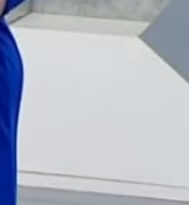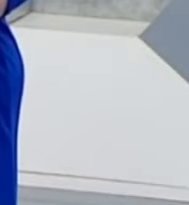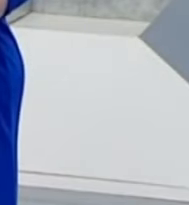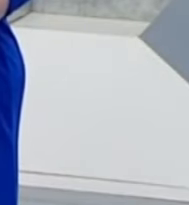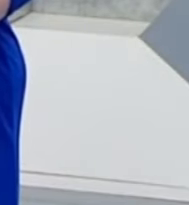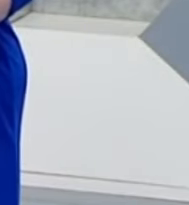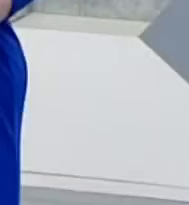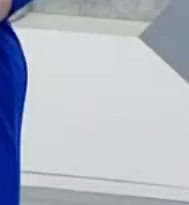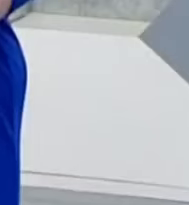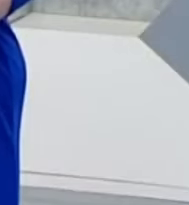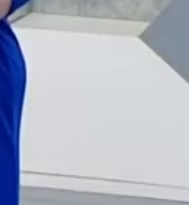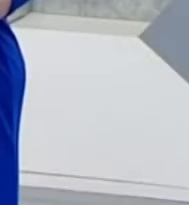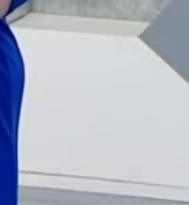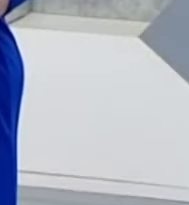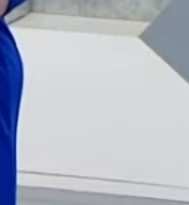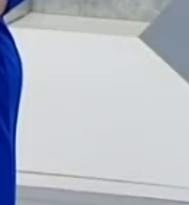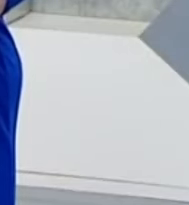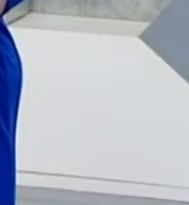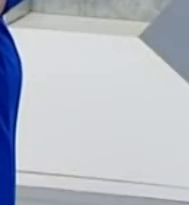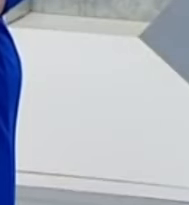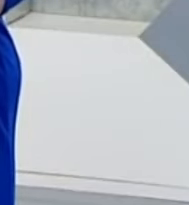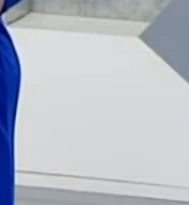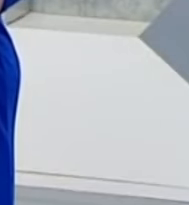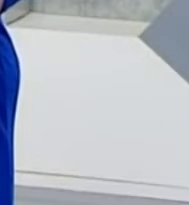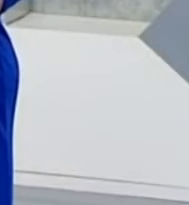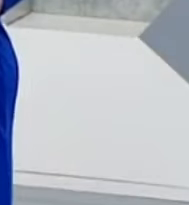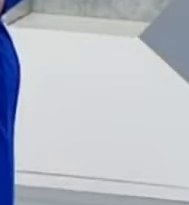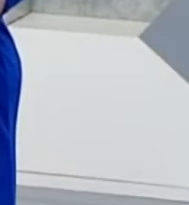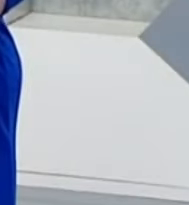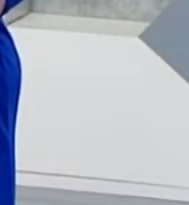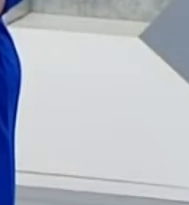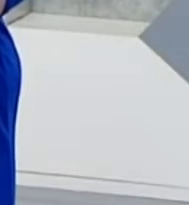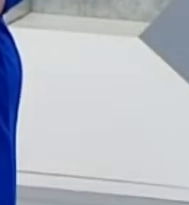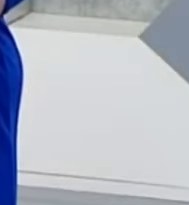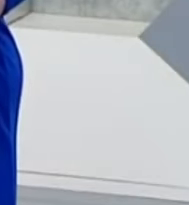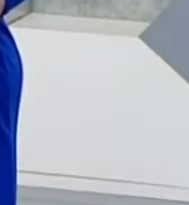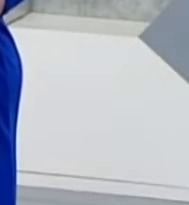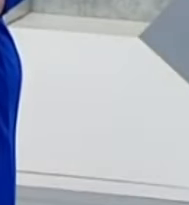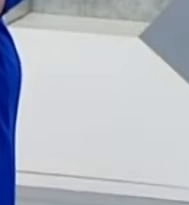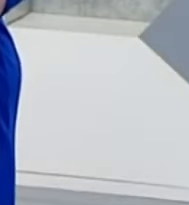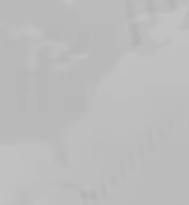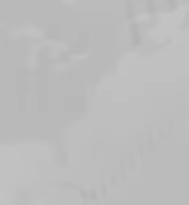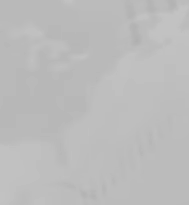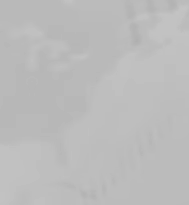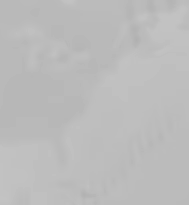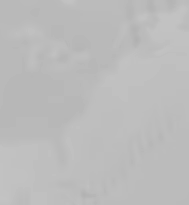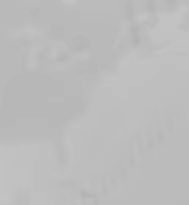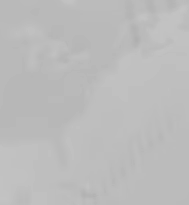GMA Pinoy TV at sa www.gmanews.tv.